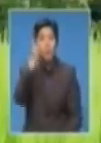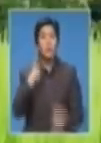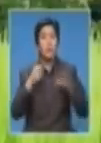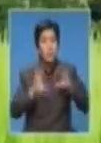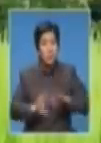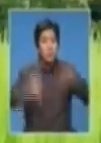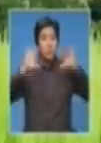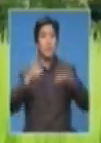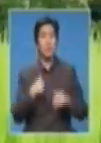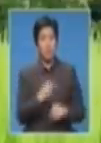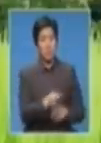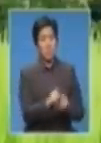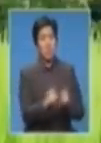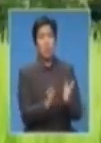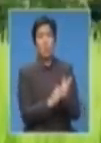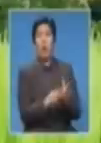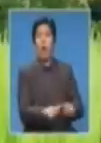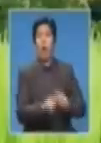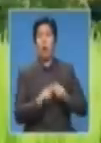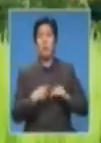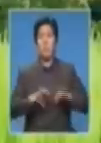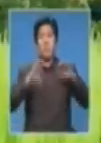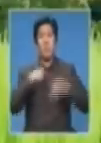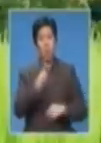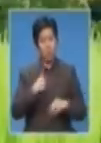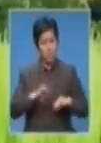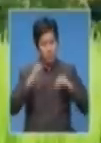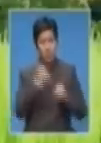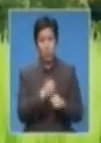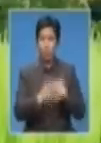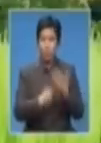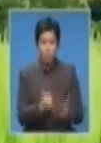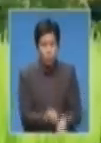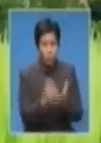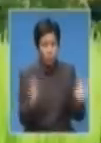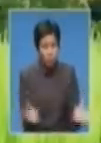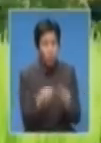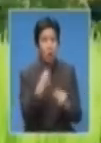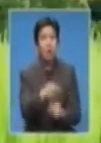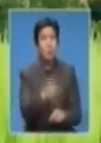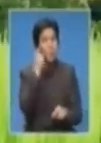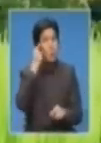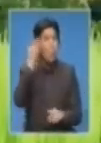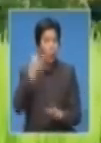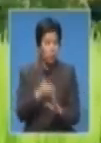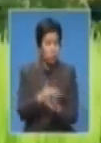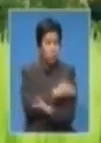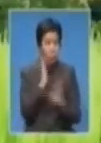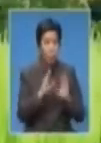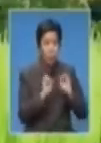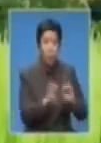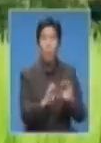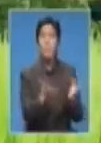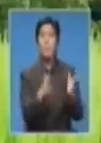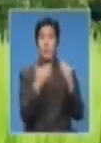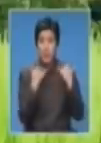ฐนะครับเขาก็ชื่นชมเขาก็บอกว่ารัฐบาลทำแบบนี้มาเขาไปได้แน่นอนนะครับที่ผ่านมาเขาไม่ได้รับการสอนแบบนี้นะ